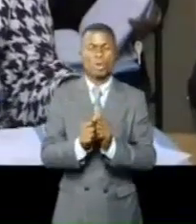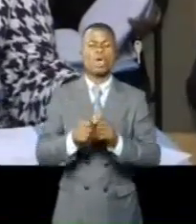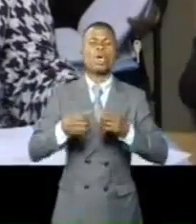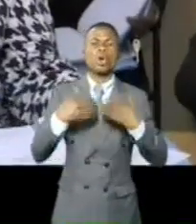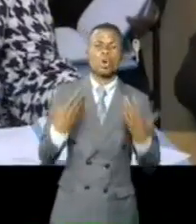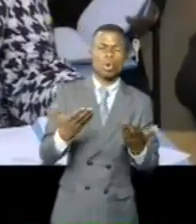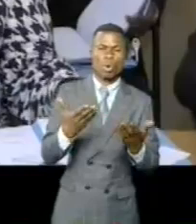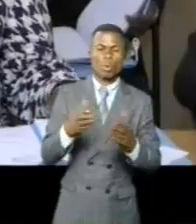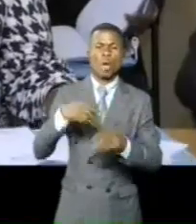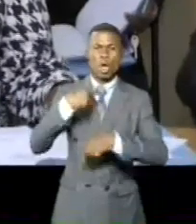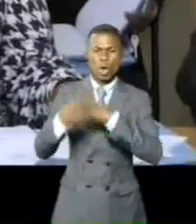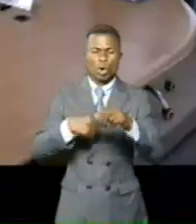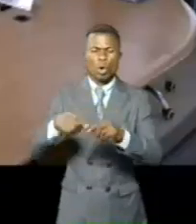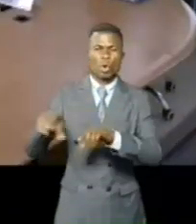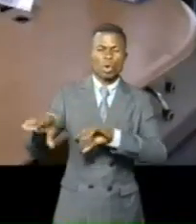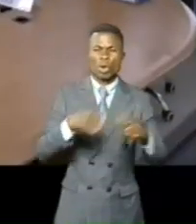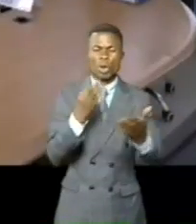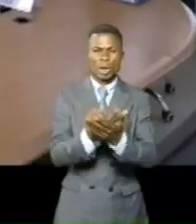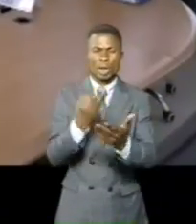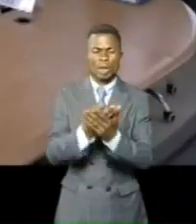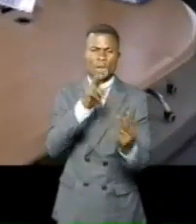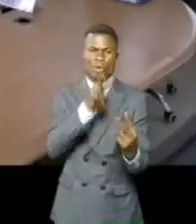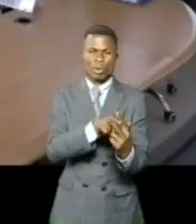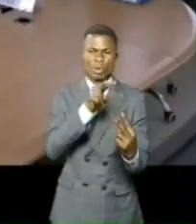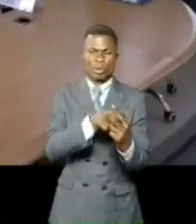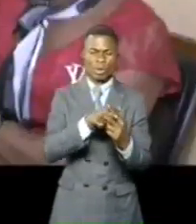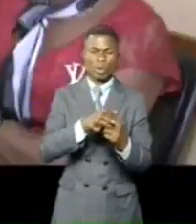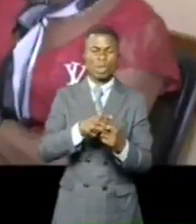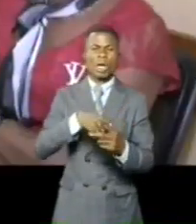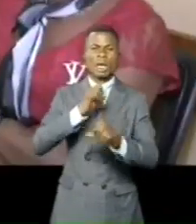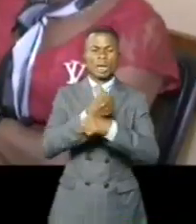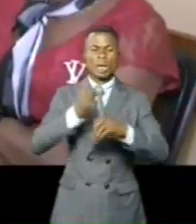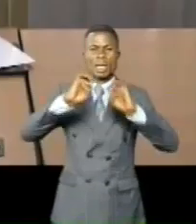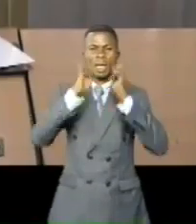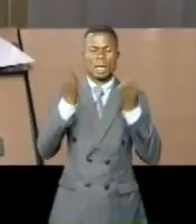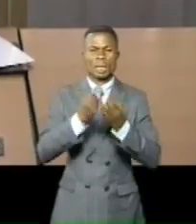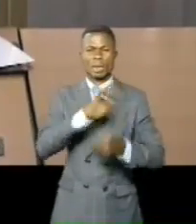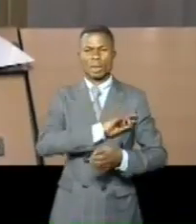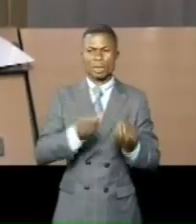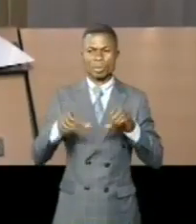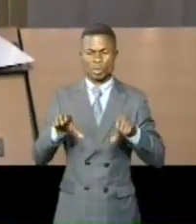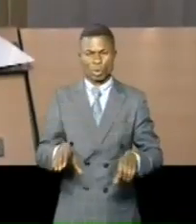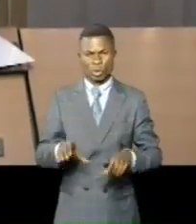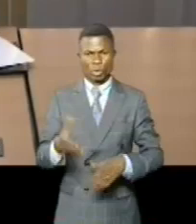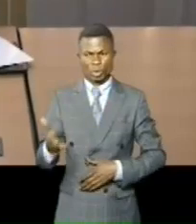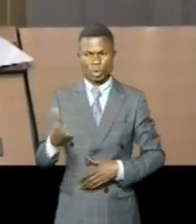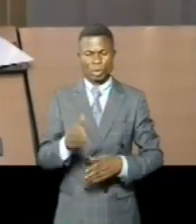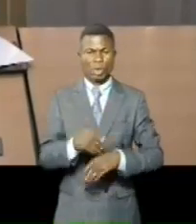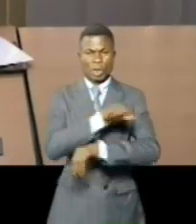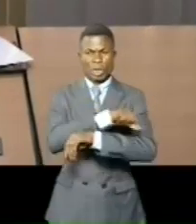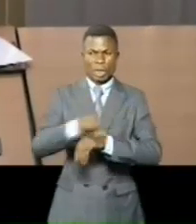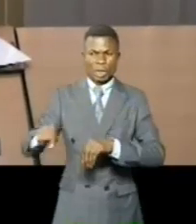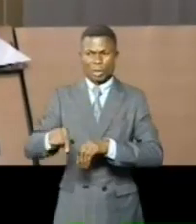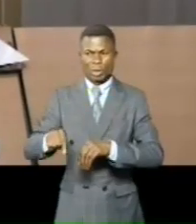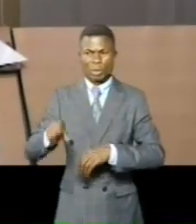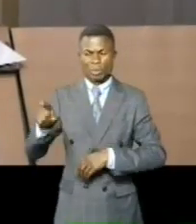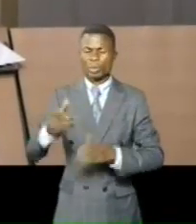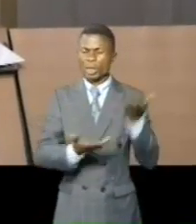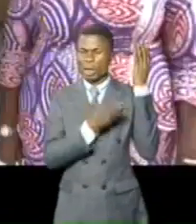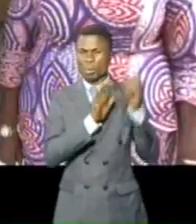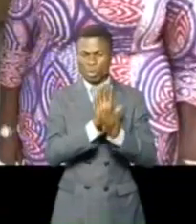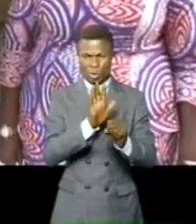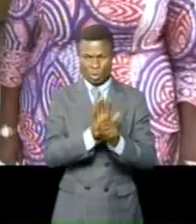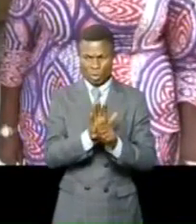de la mise en œuvre de ces fonds de garantie de l'entrepreneuriat en RDC. Une institution extrêmement